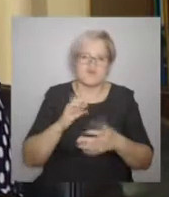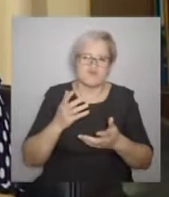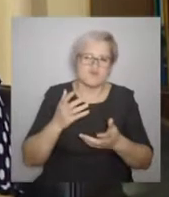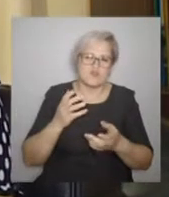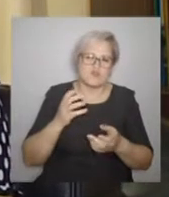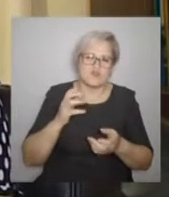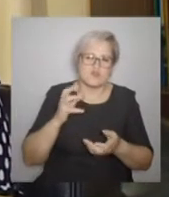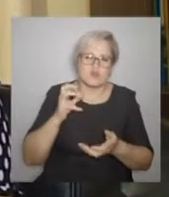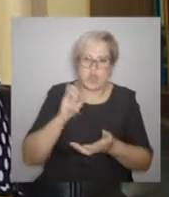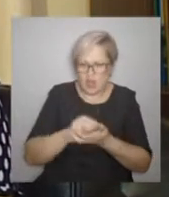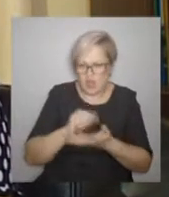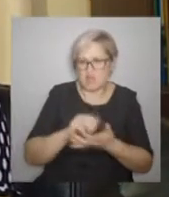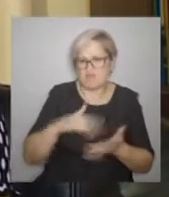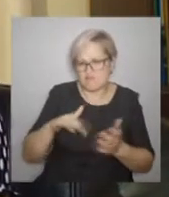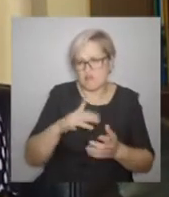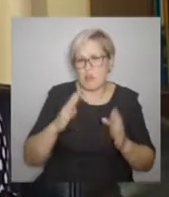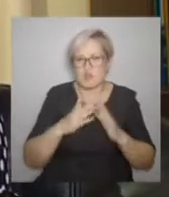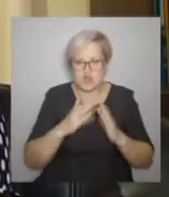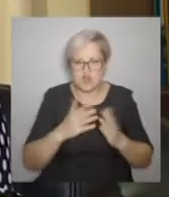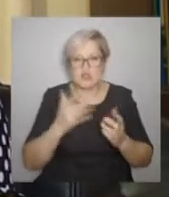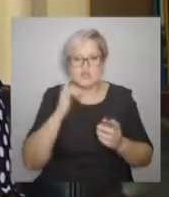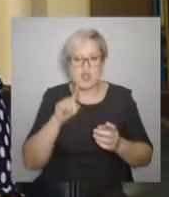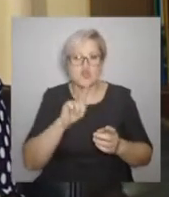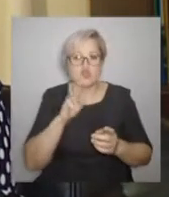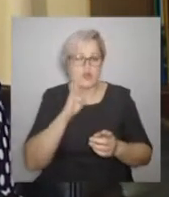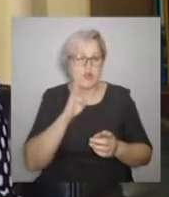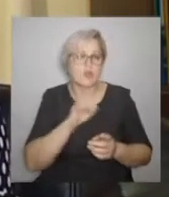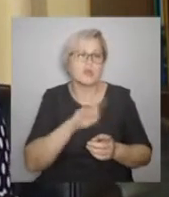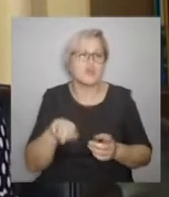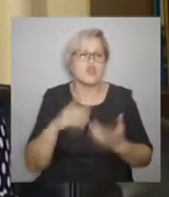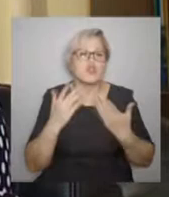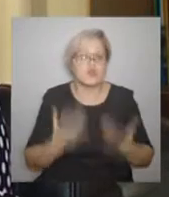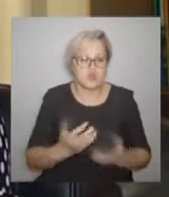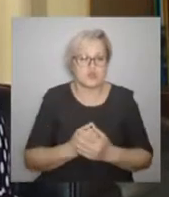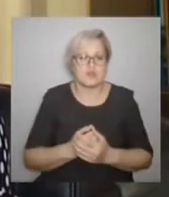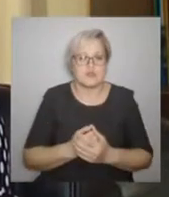делали, вместе мы занимались с детьми, вместе мы все тут